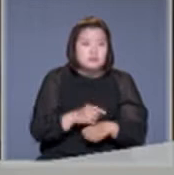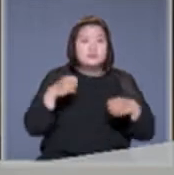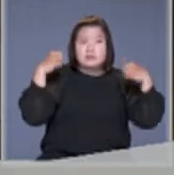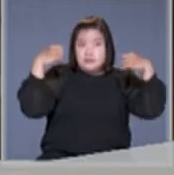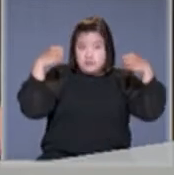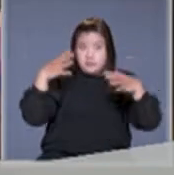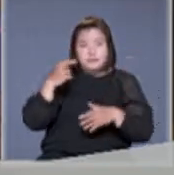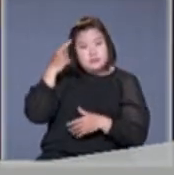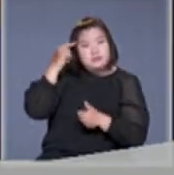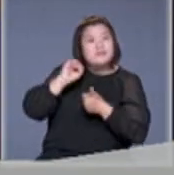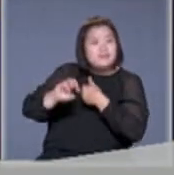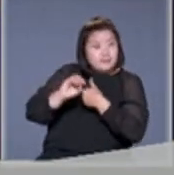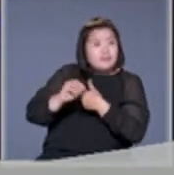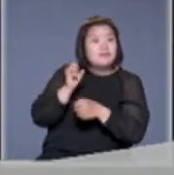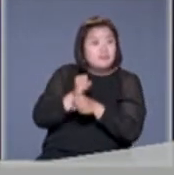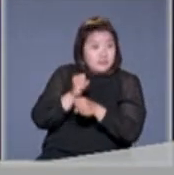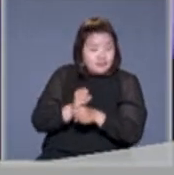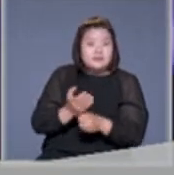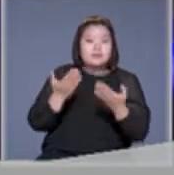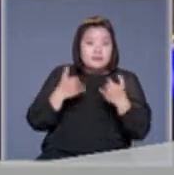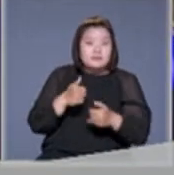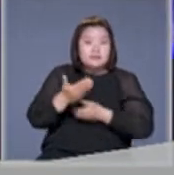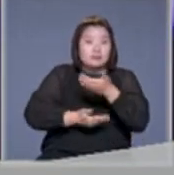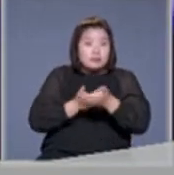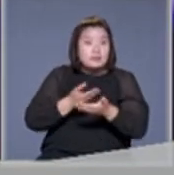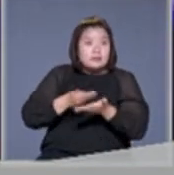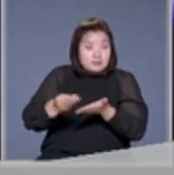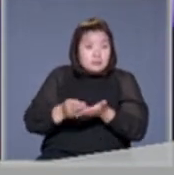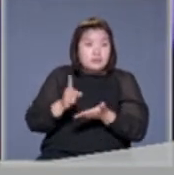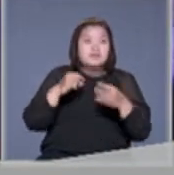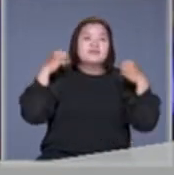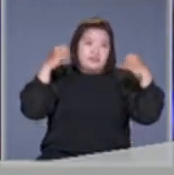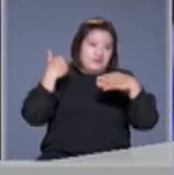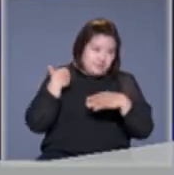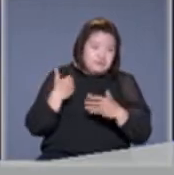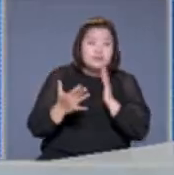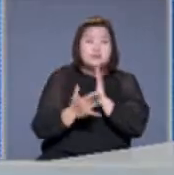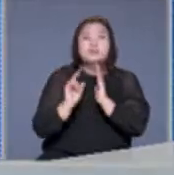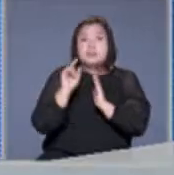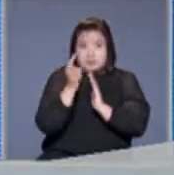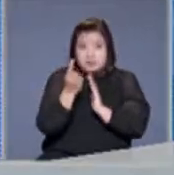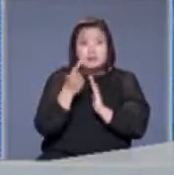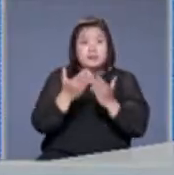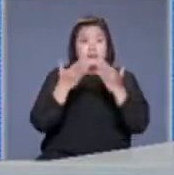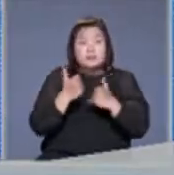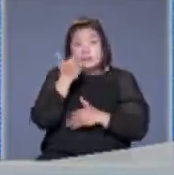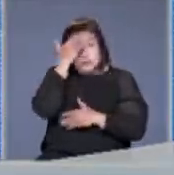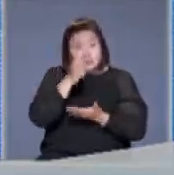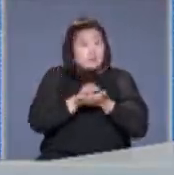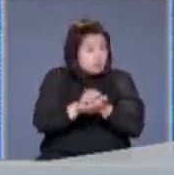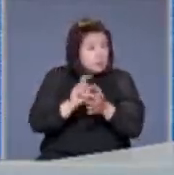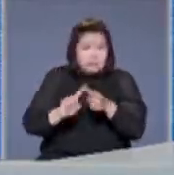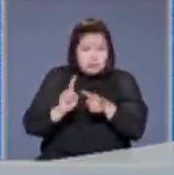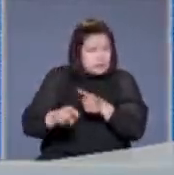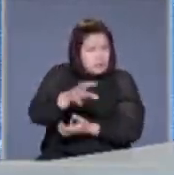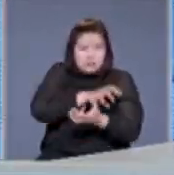ดูแลให้คำปรึกษาตลอดจนจำหน่ายไฟฟ้าอีกทั้งการผสมผสานระหว่างนวัตกรรมที่ล้ำสมัยและการบริการเข้าด้วยกันอย่างล